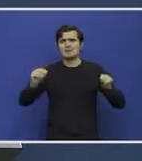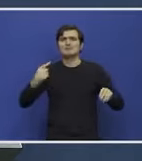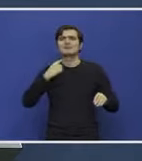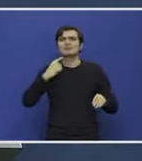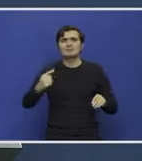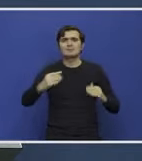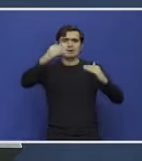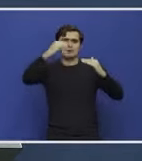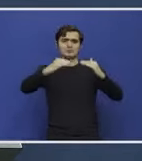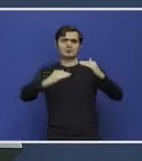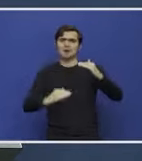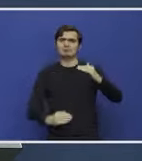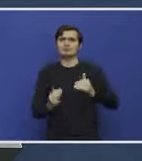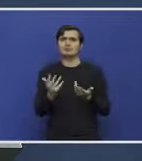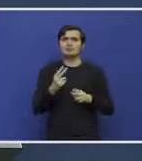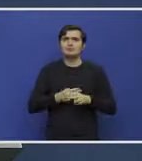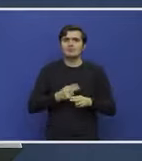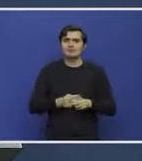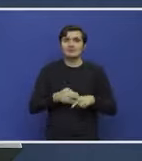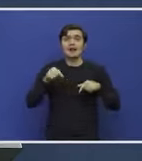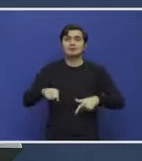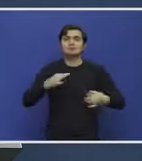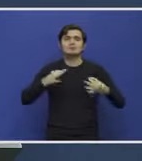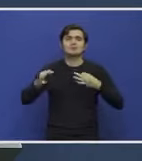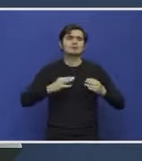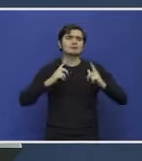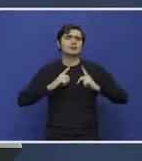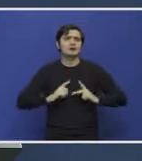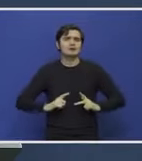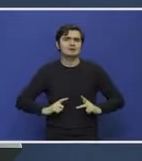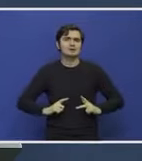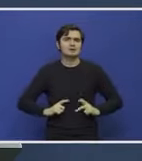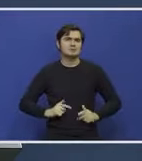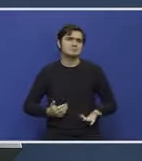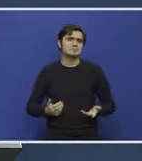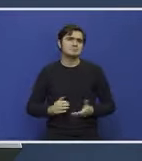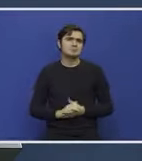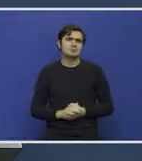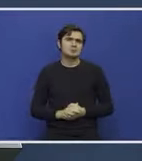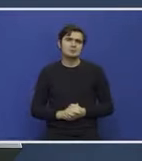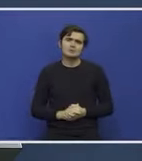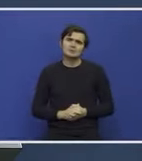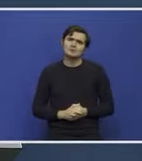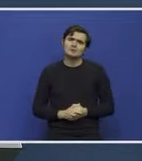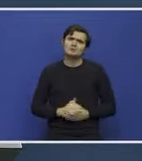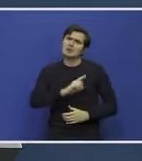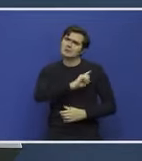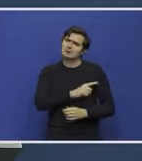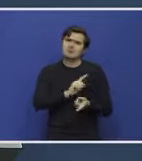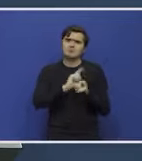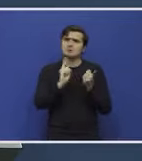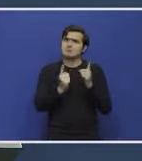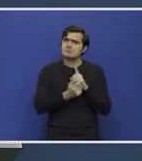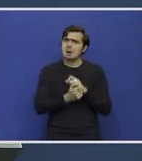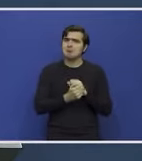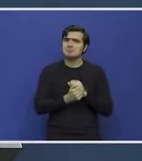săptămâni. Aceste măsuri de relaxare se pot schimba, dacă vreți,